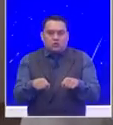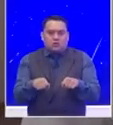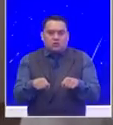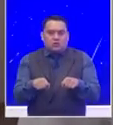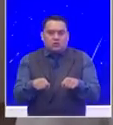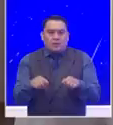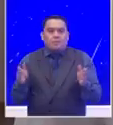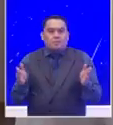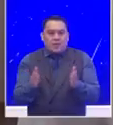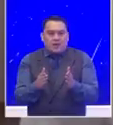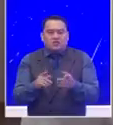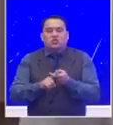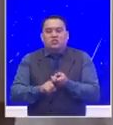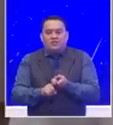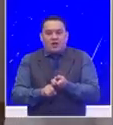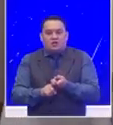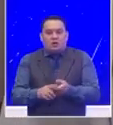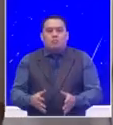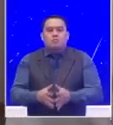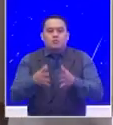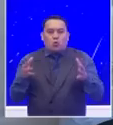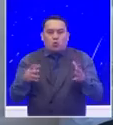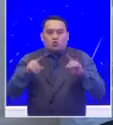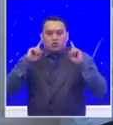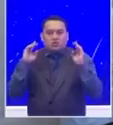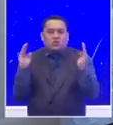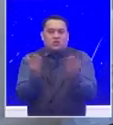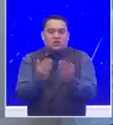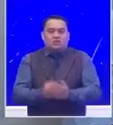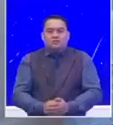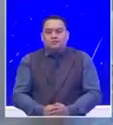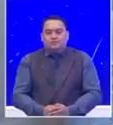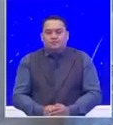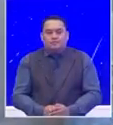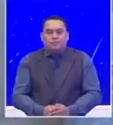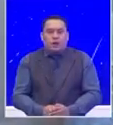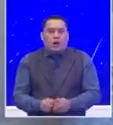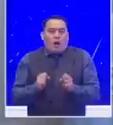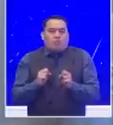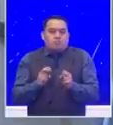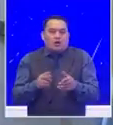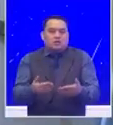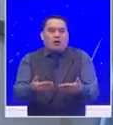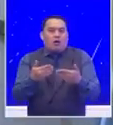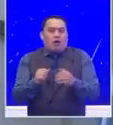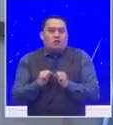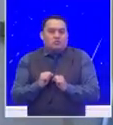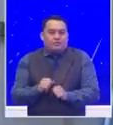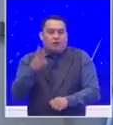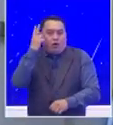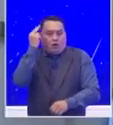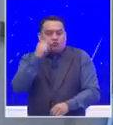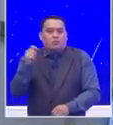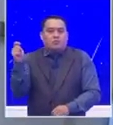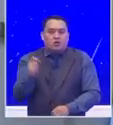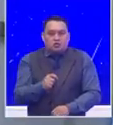Как можно меньше контакта, как можно больше изоляции. Чтобы не подвергать пожилых людей опасности, решено свести к минимуму количество